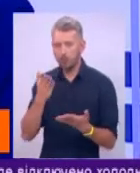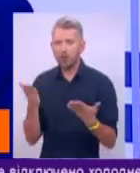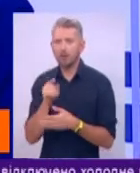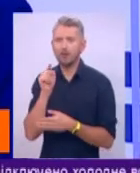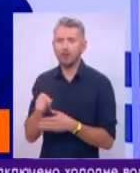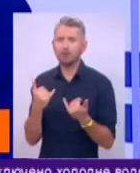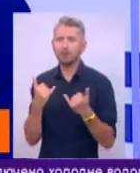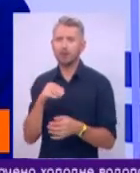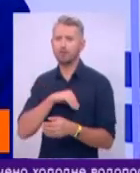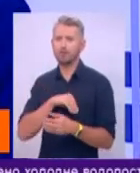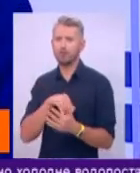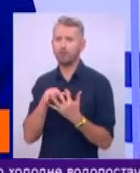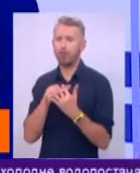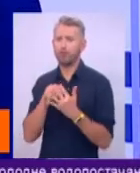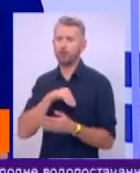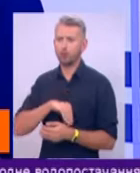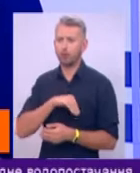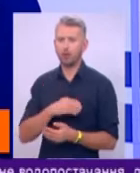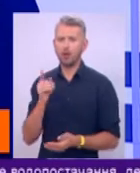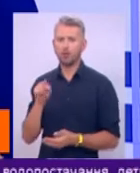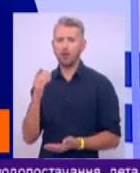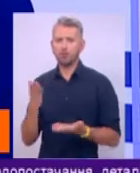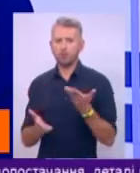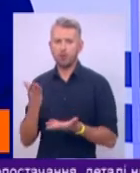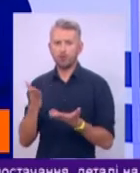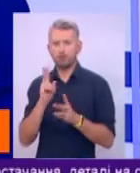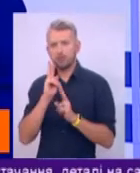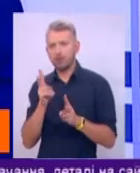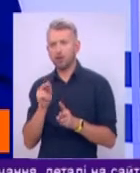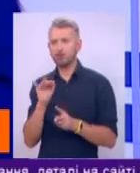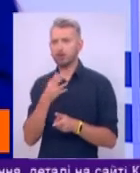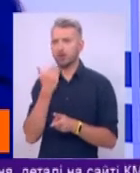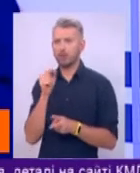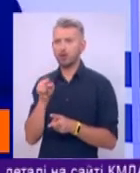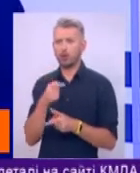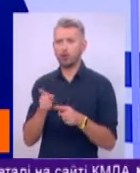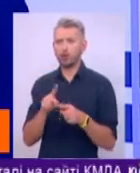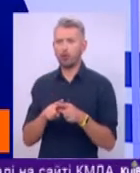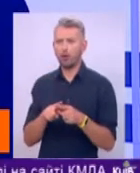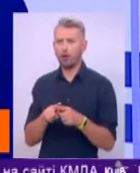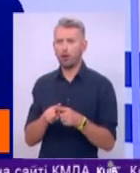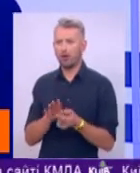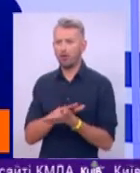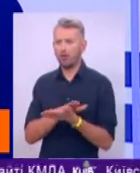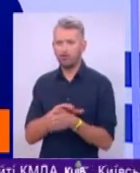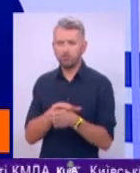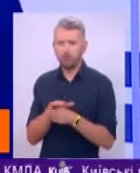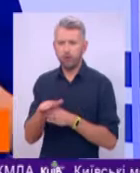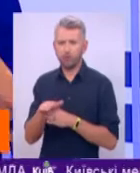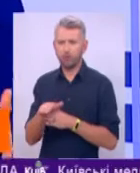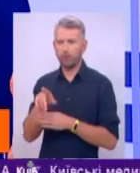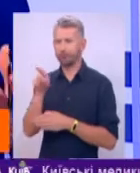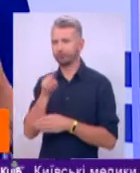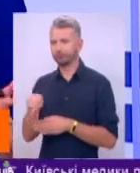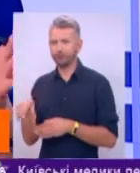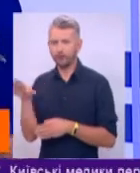там нині бойовий дух? Там, можливо, не знаю, чи немає там оцього суцільного розчарування, тому що вони